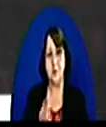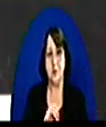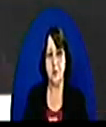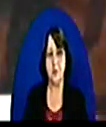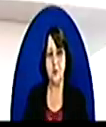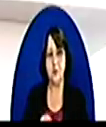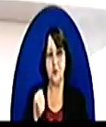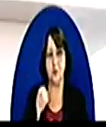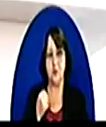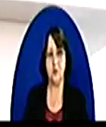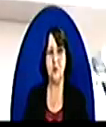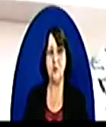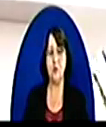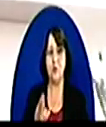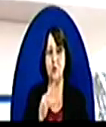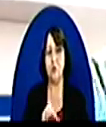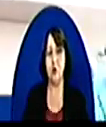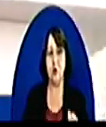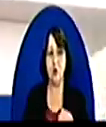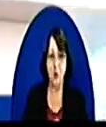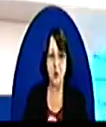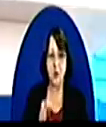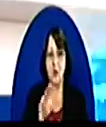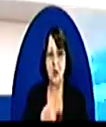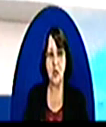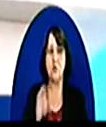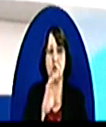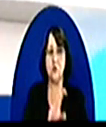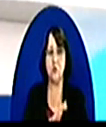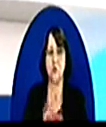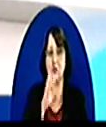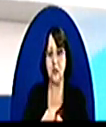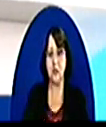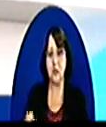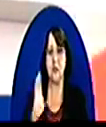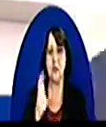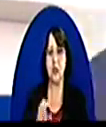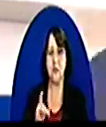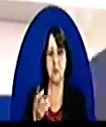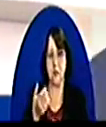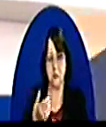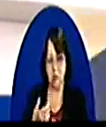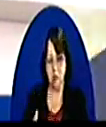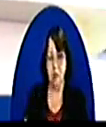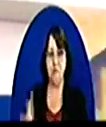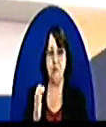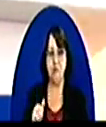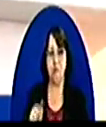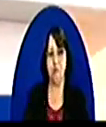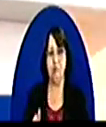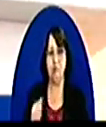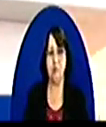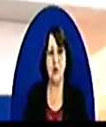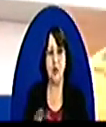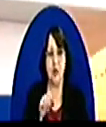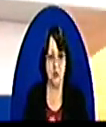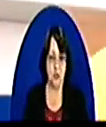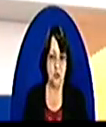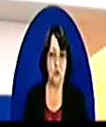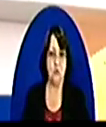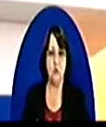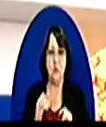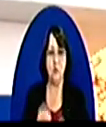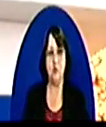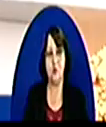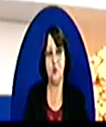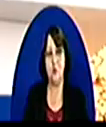тусгуулж чадсан. Сонгоё Дундгов аймагт маань ихтэй сургуулийн салбар байгуулагдчих юм бол бид хайрцангуй одоо энэ ачаал багсах юмаа гэж